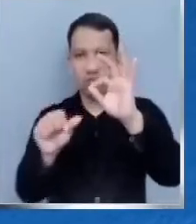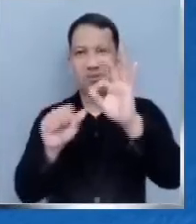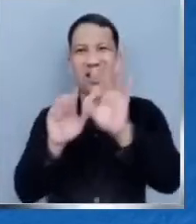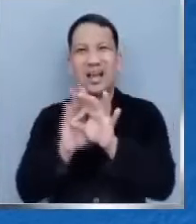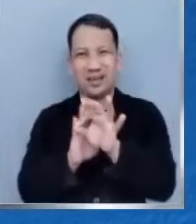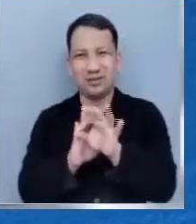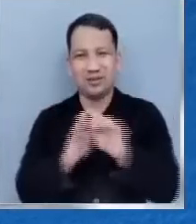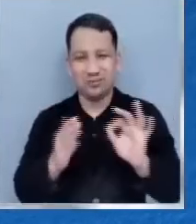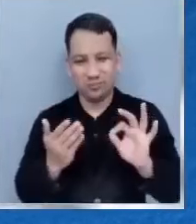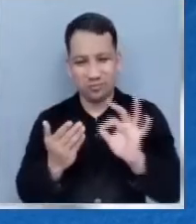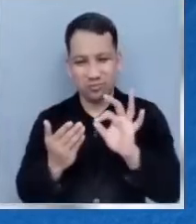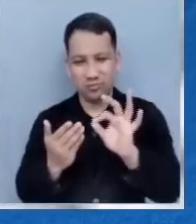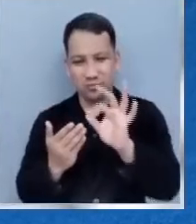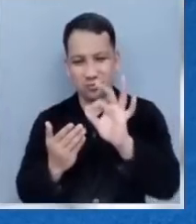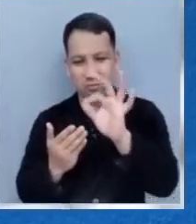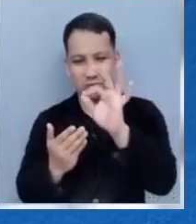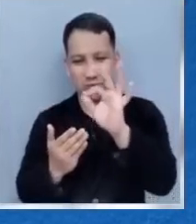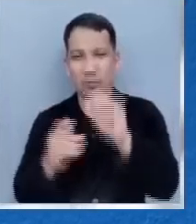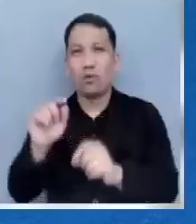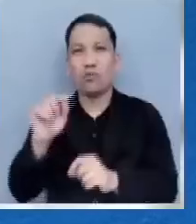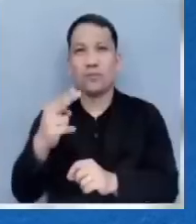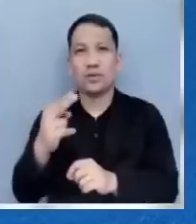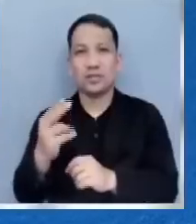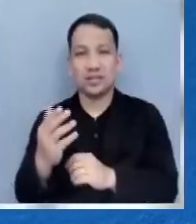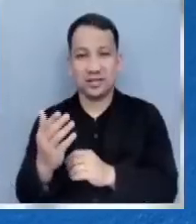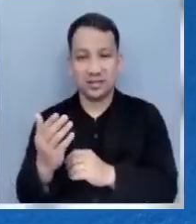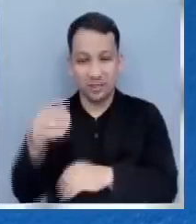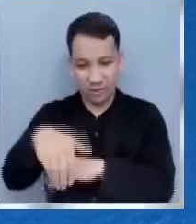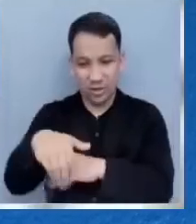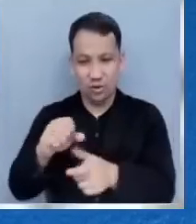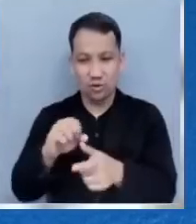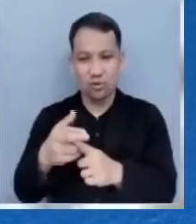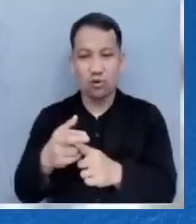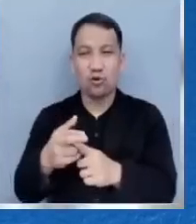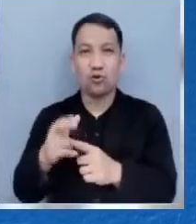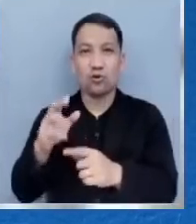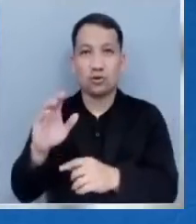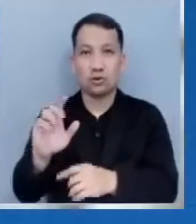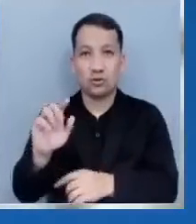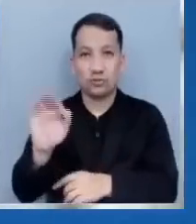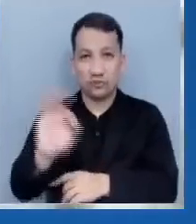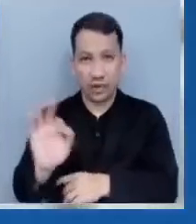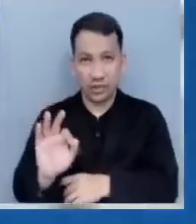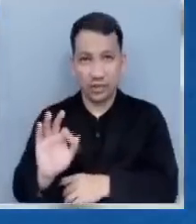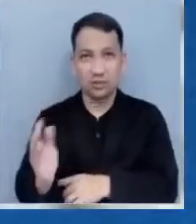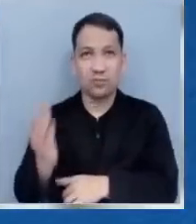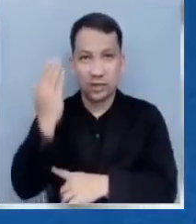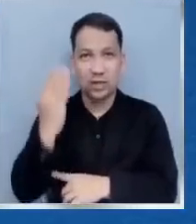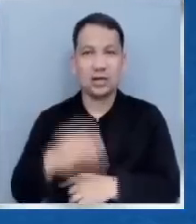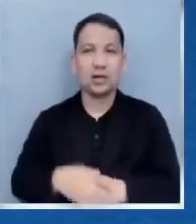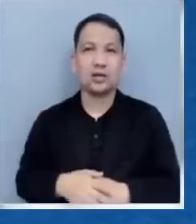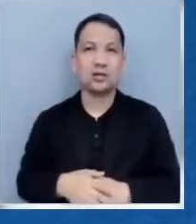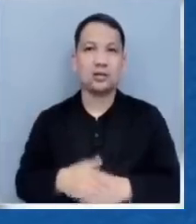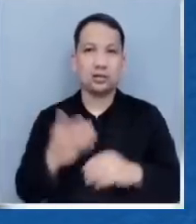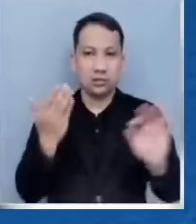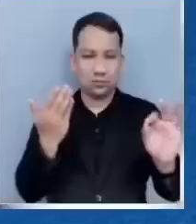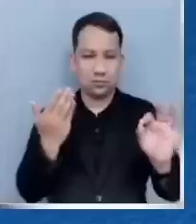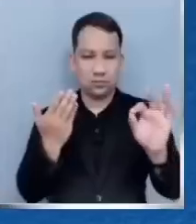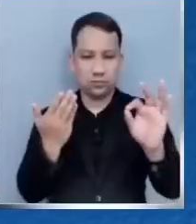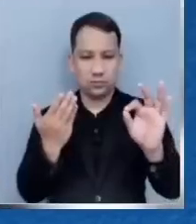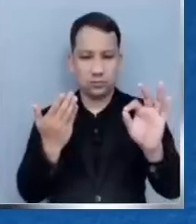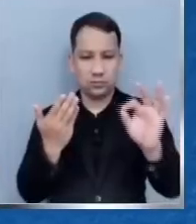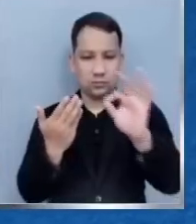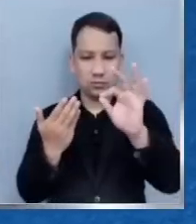posibleng Huwebes ng gabi o Biyernes ng umaga lumabas ng PAR. Sabi pa ng PAGASA, bumabagal ang kilos ng bagyo